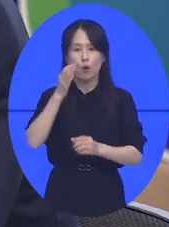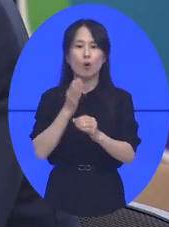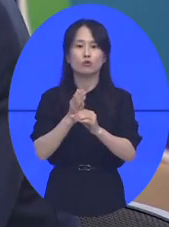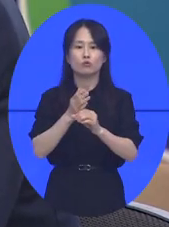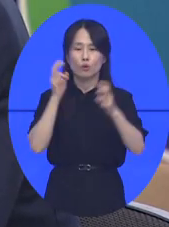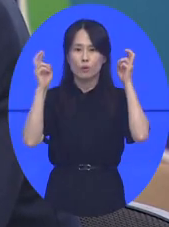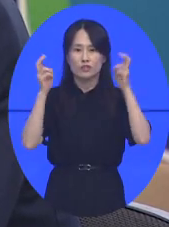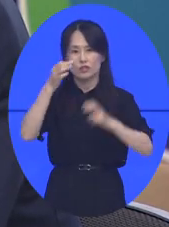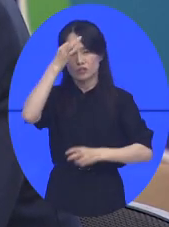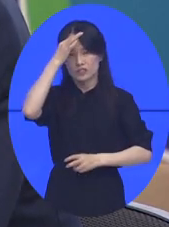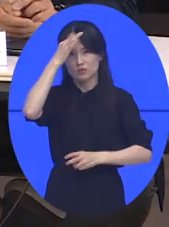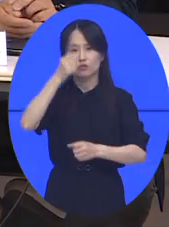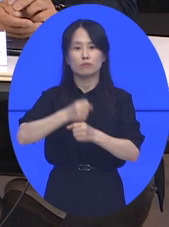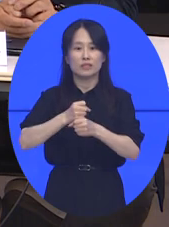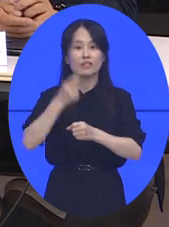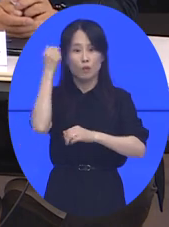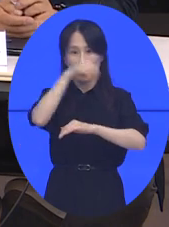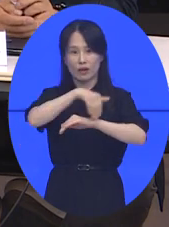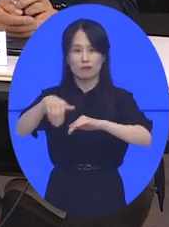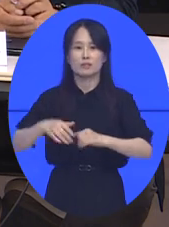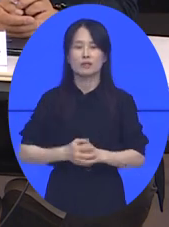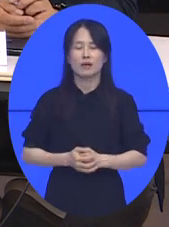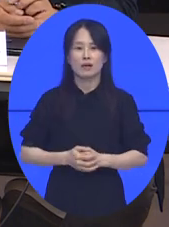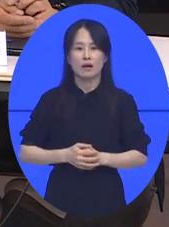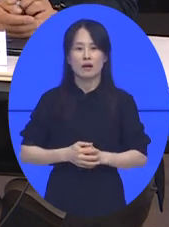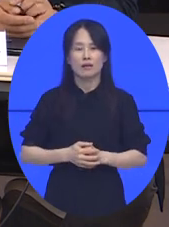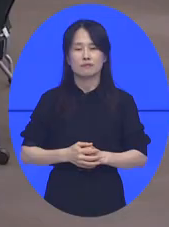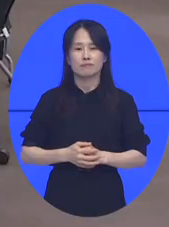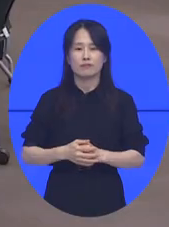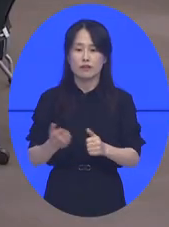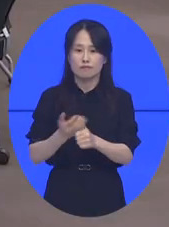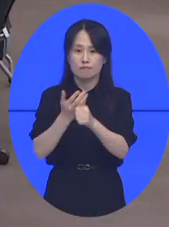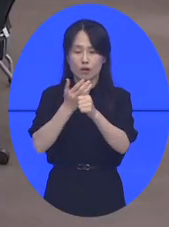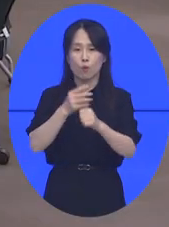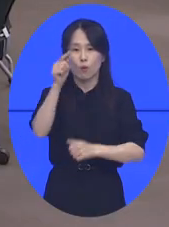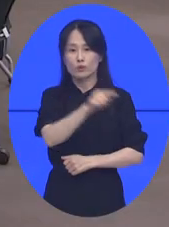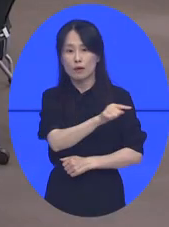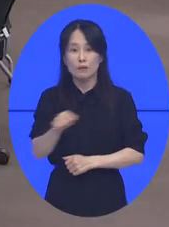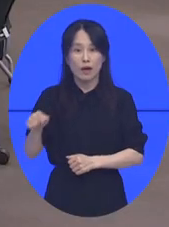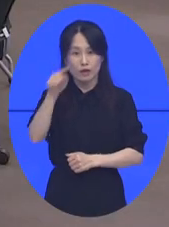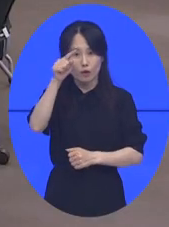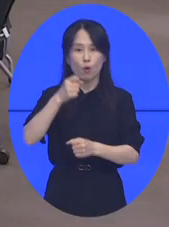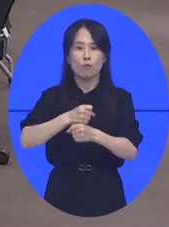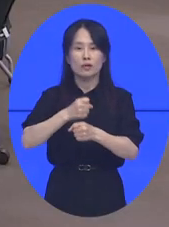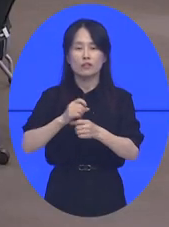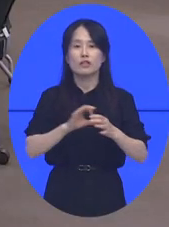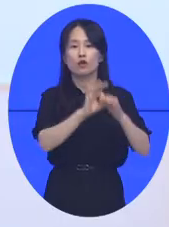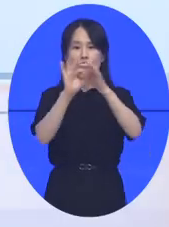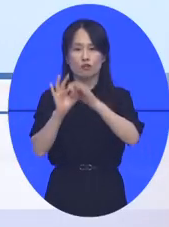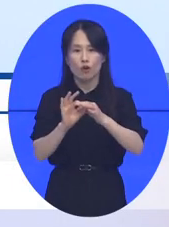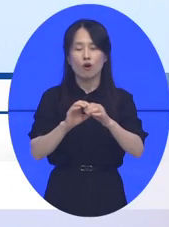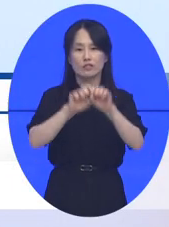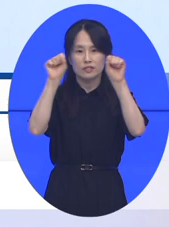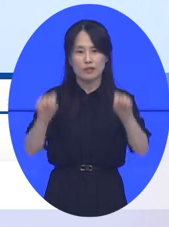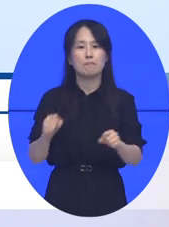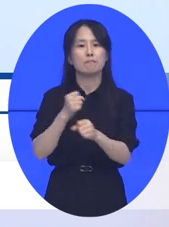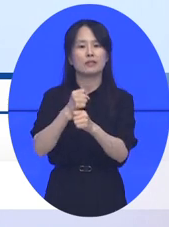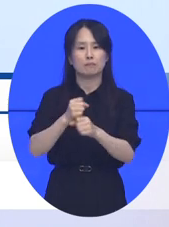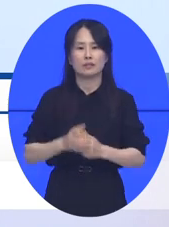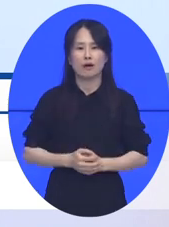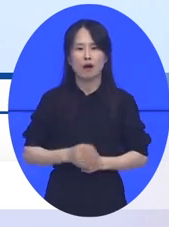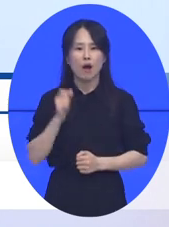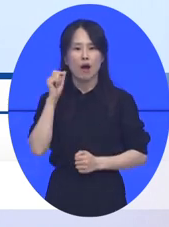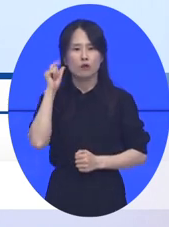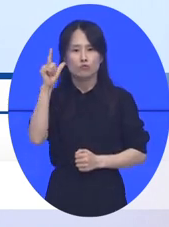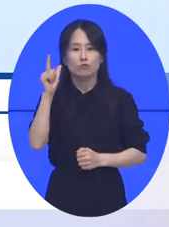부가가치를 만들 계획입니다. K-콘텐츠 발굴과 육성을 위한 삼각편대가 본격 가동된 겁니다. 유수기업들의 IP